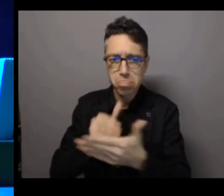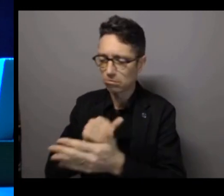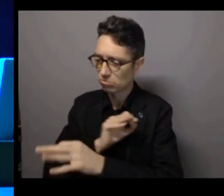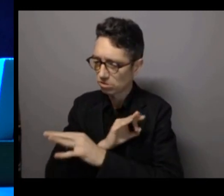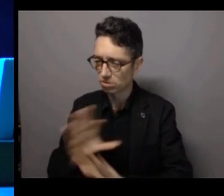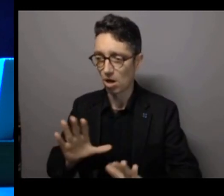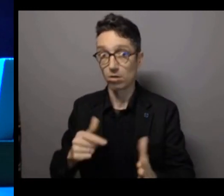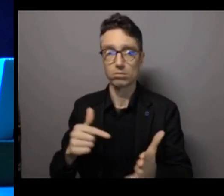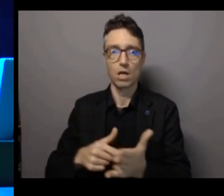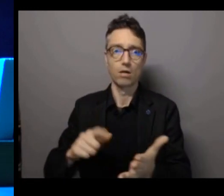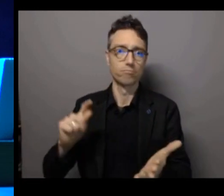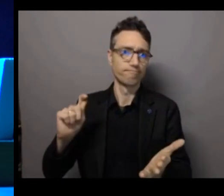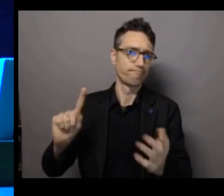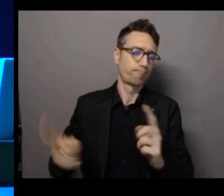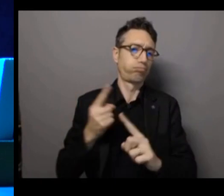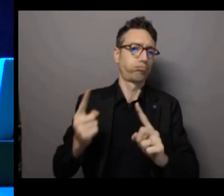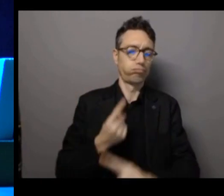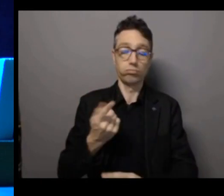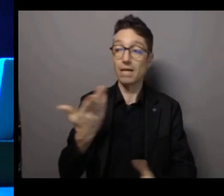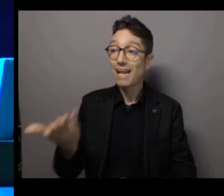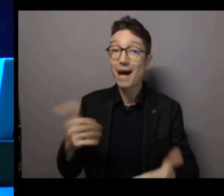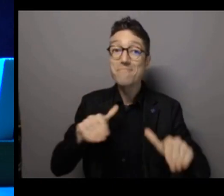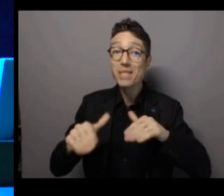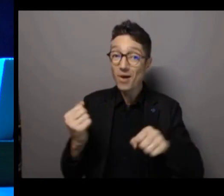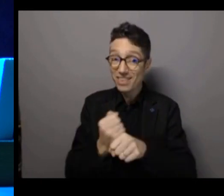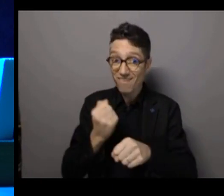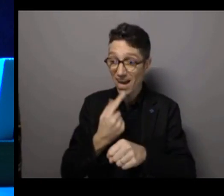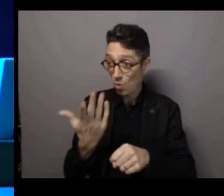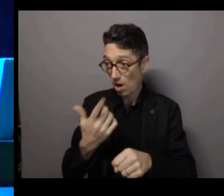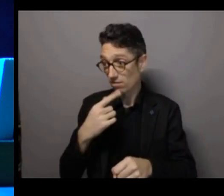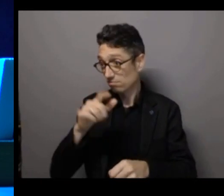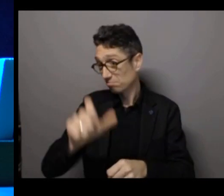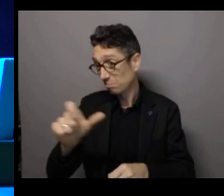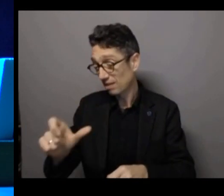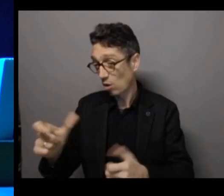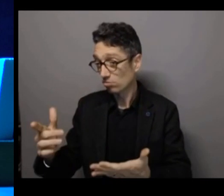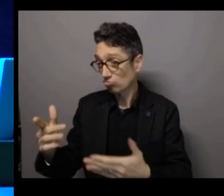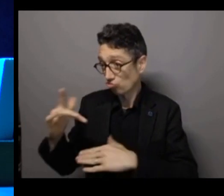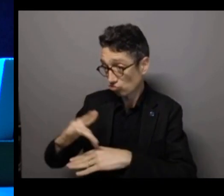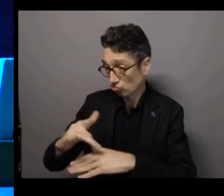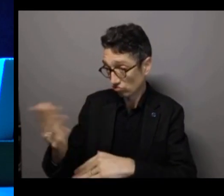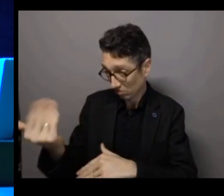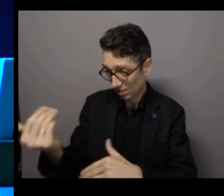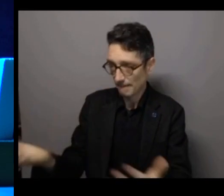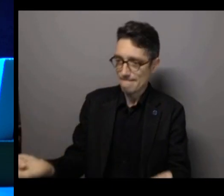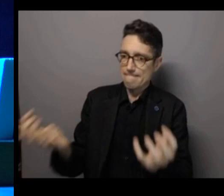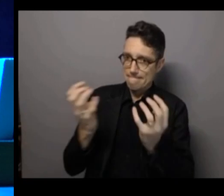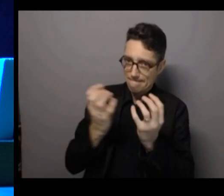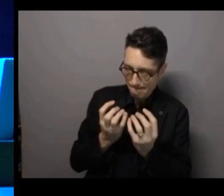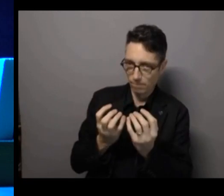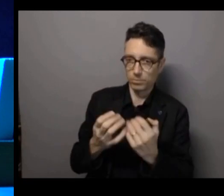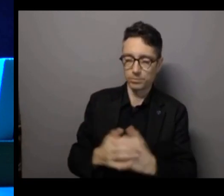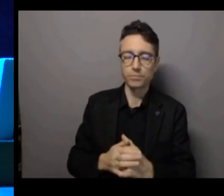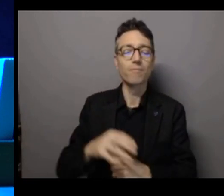par cette méthode de travail en réunissant, encore une fois, les principaux acteurs. Si les droits des personnes en situation